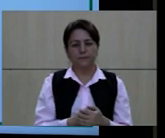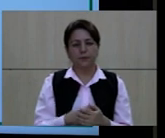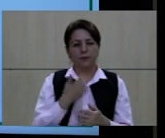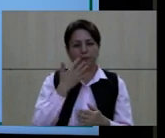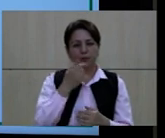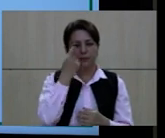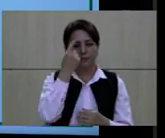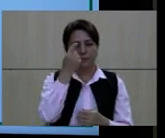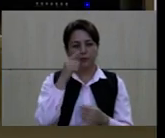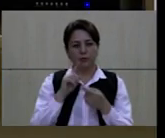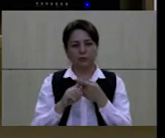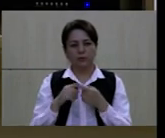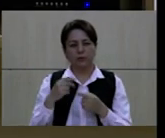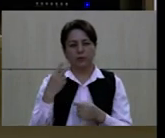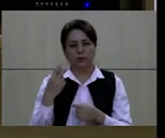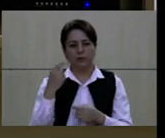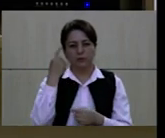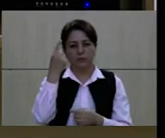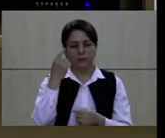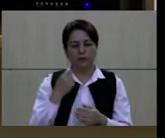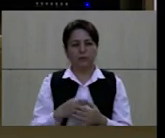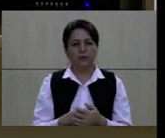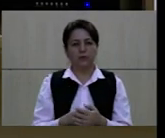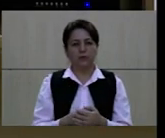5 dan 1 qo'shuv 2 dan 1.